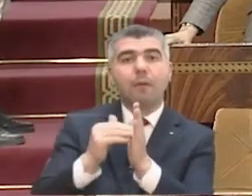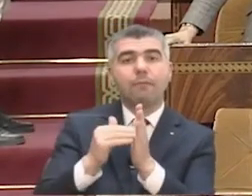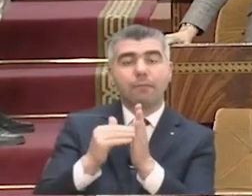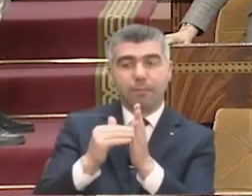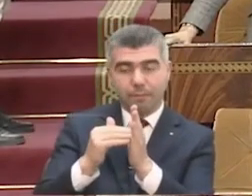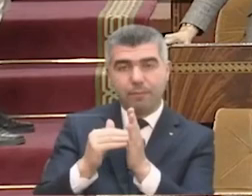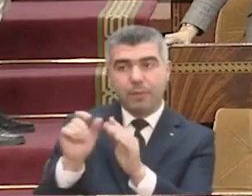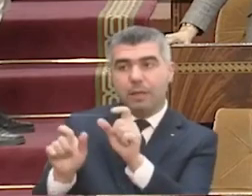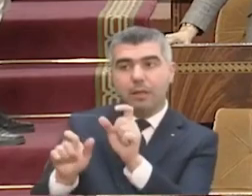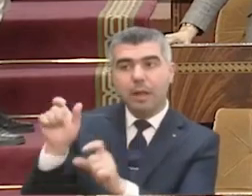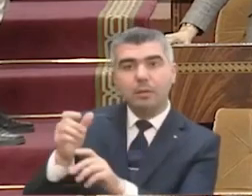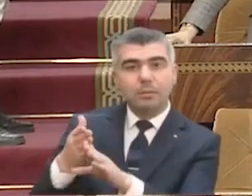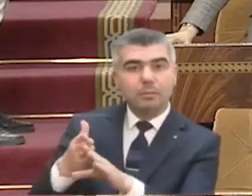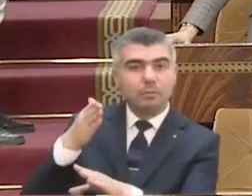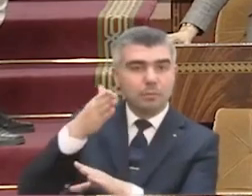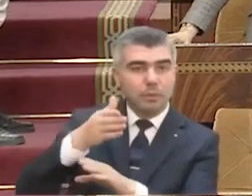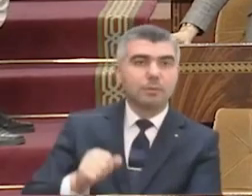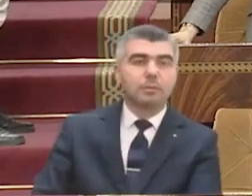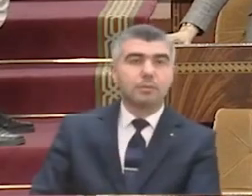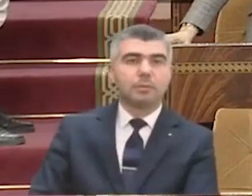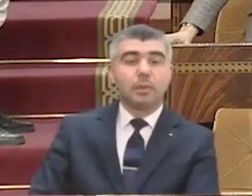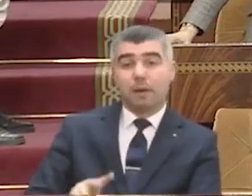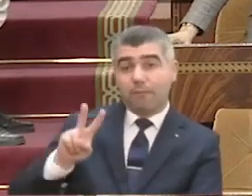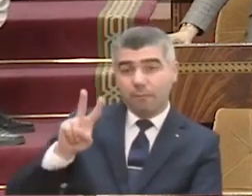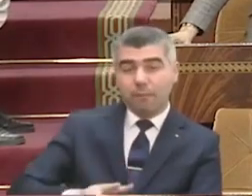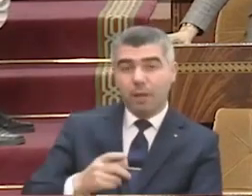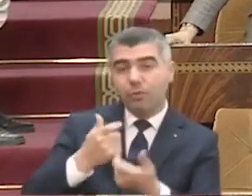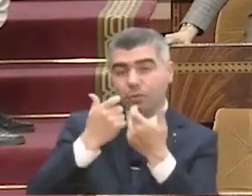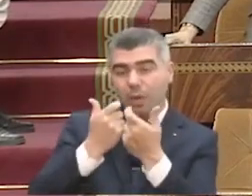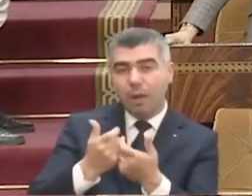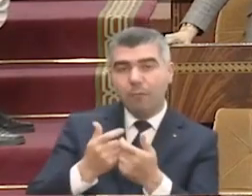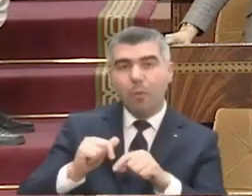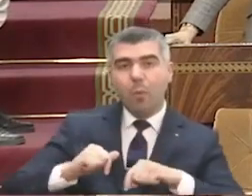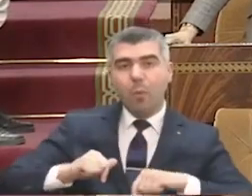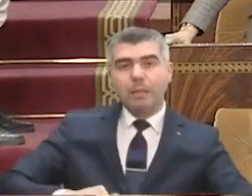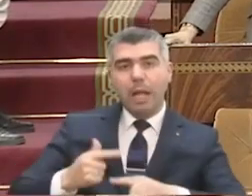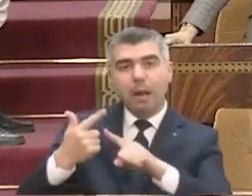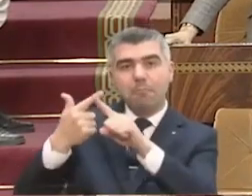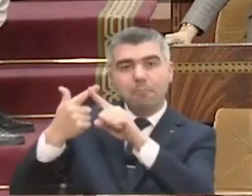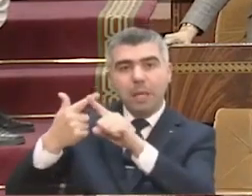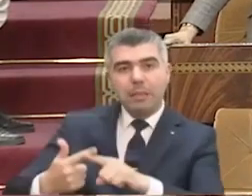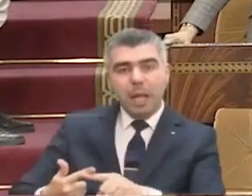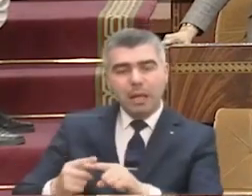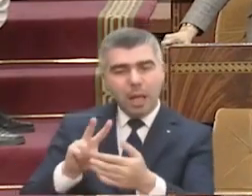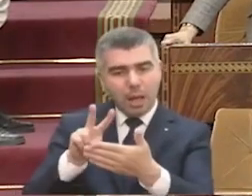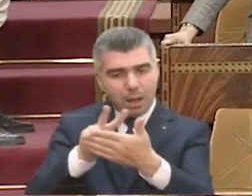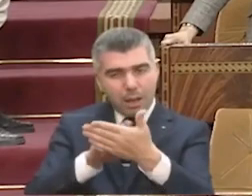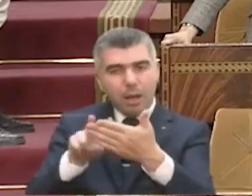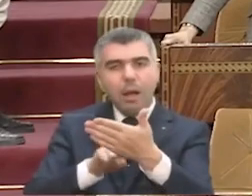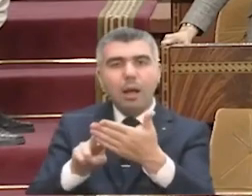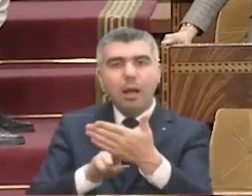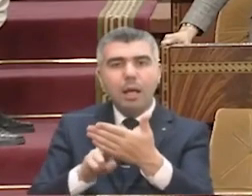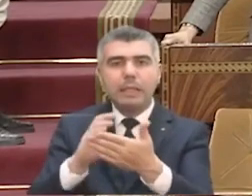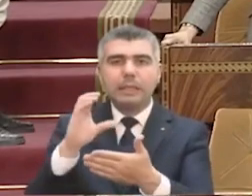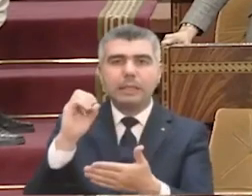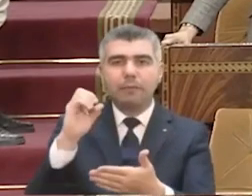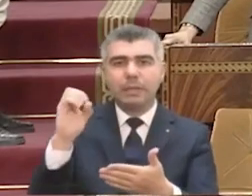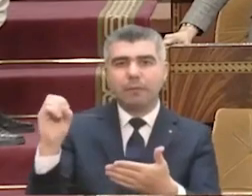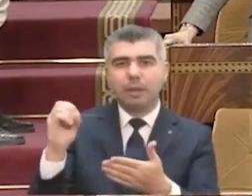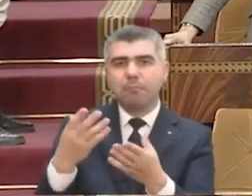الحقيقه انهم لي كنشوفوا الميزانيه ديال الوزاره ديالكم ما كانعرفوش نقراو الرقم من كثره الاصفر